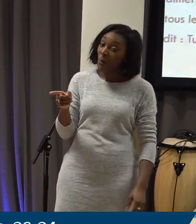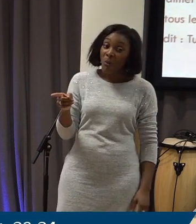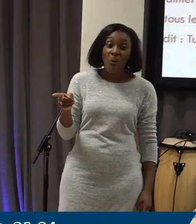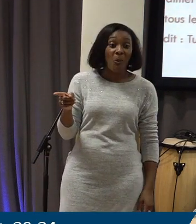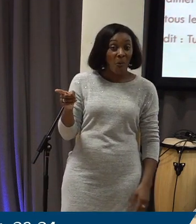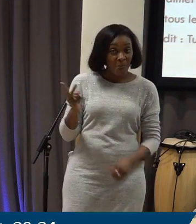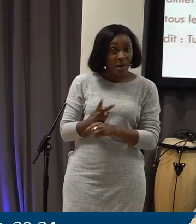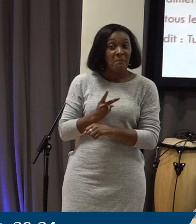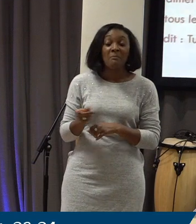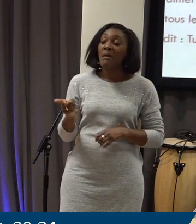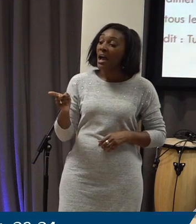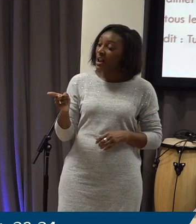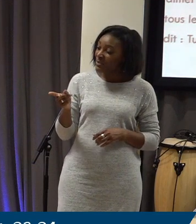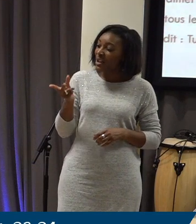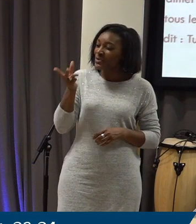Dieu. »